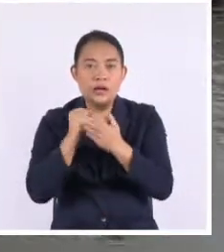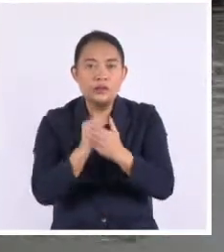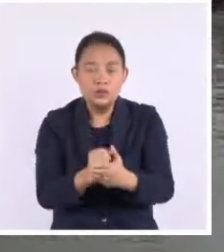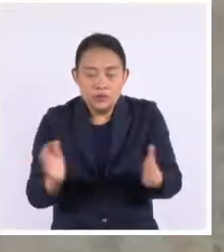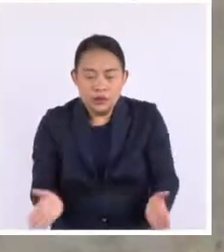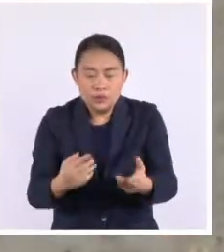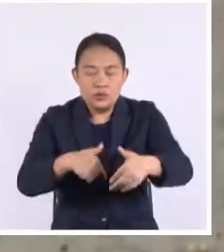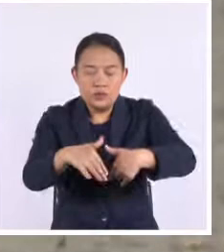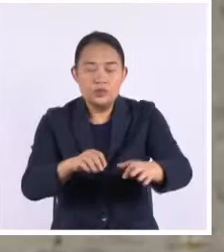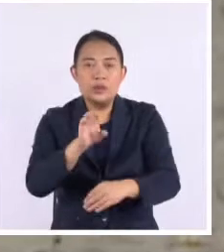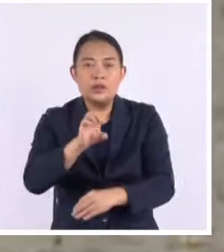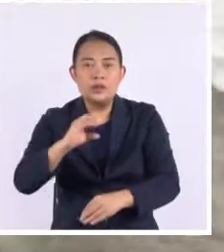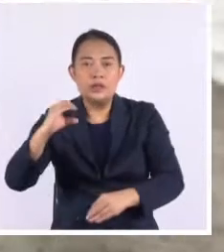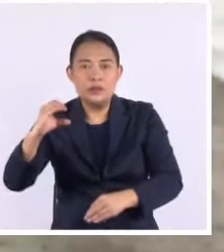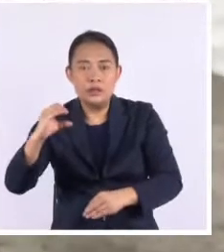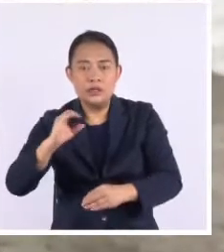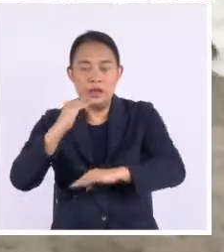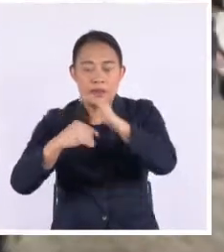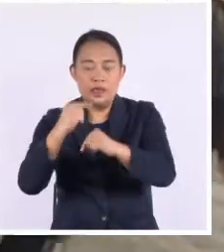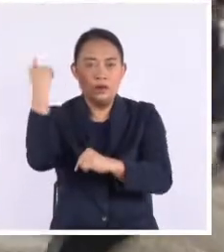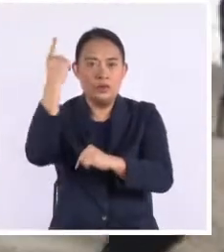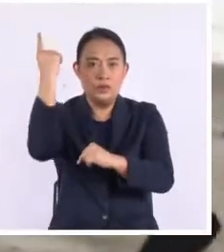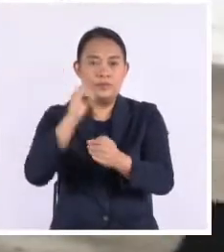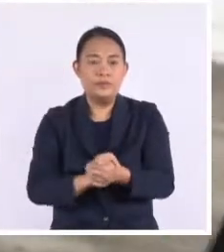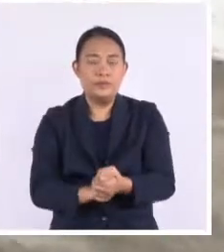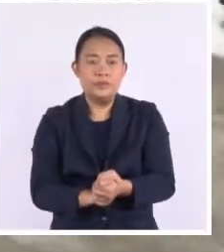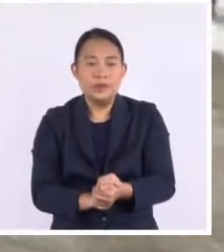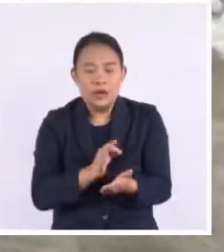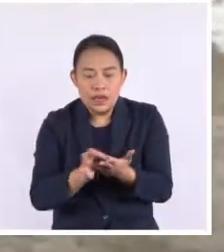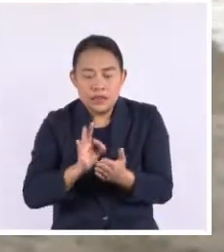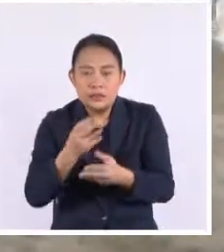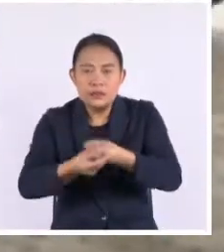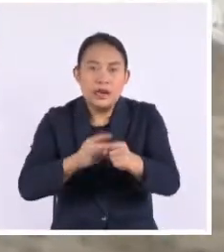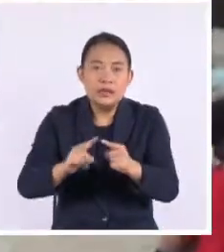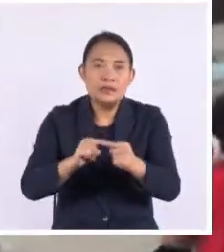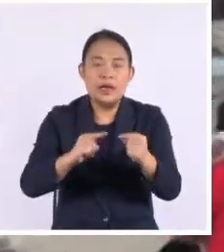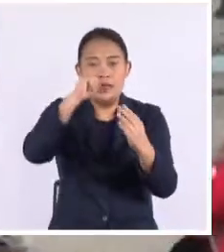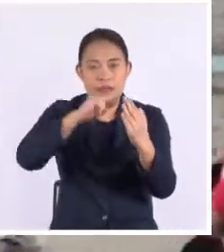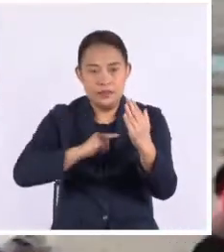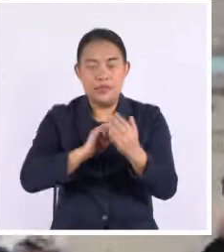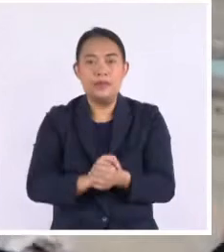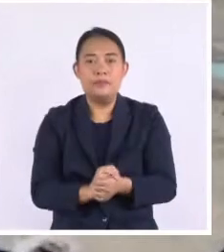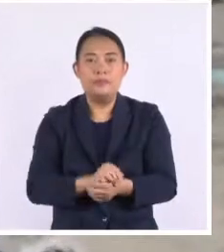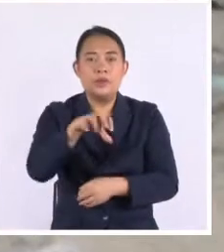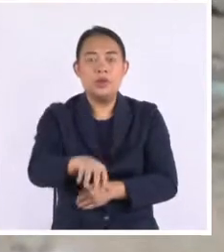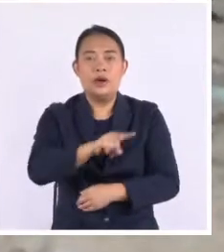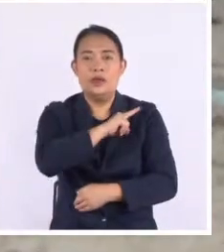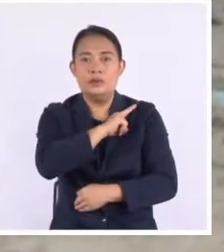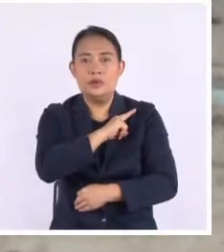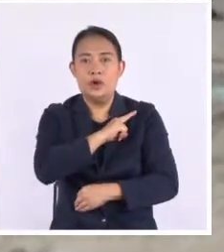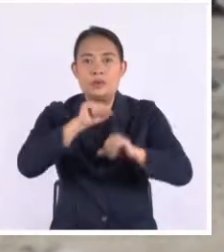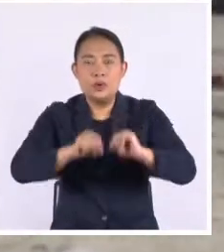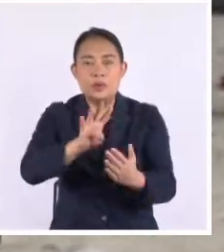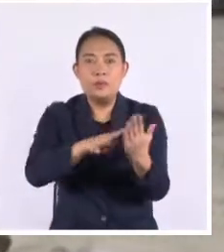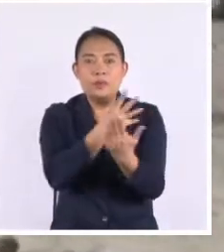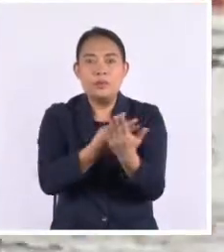อีซีนะครับรวมไปถึงฟื้นฟูเรื่องของการท่องเที่ยวและการบริโภคภายในประเทศครับที่ผ่านมาในหน่วยงานที่รับผิดชอบได้ดูมัดผ่านการลง